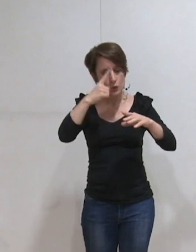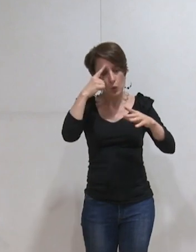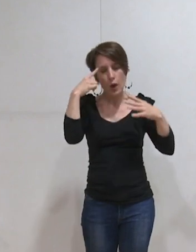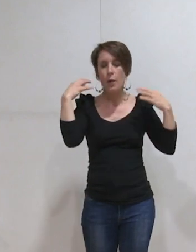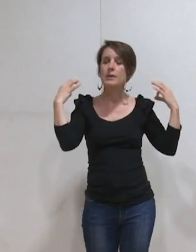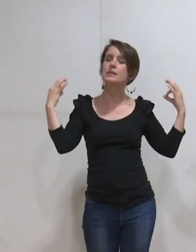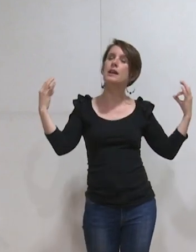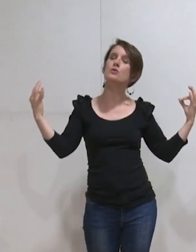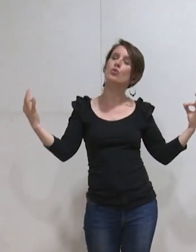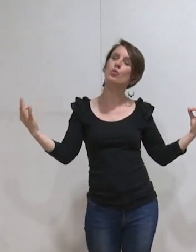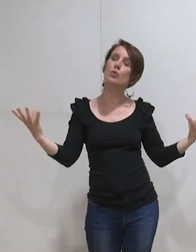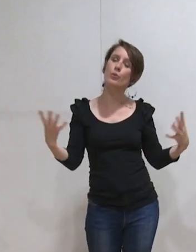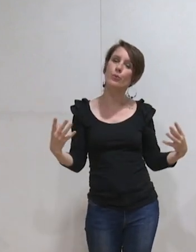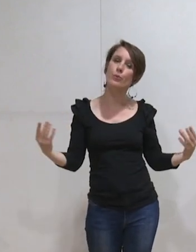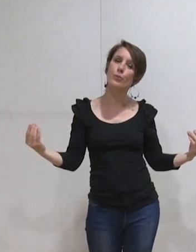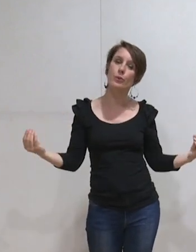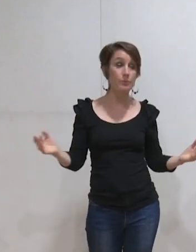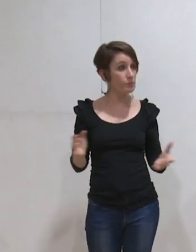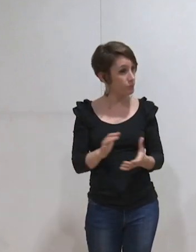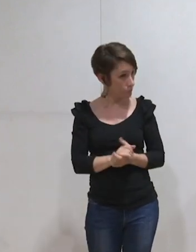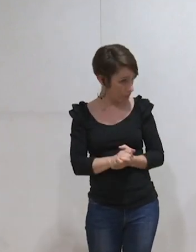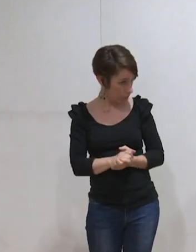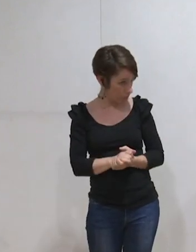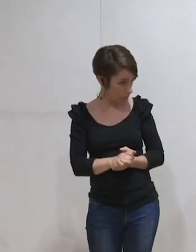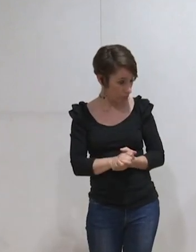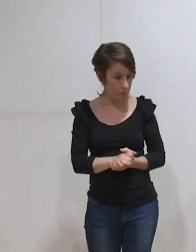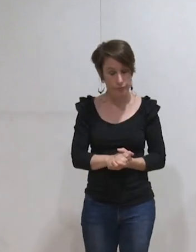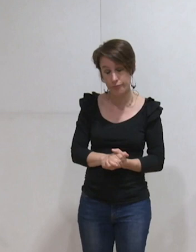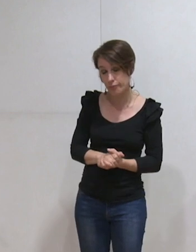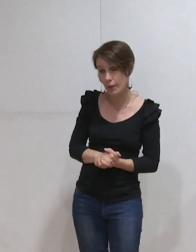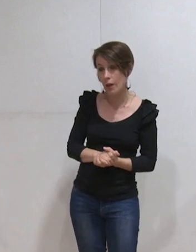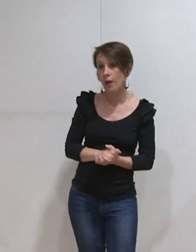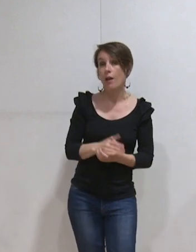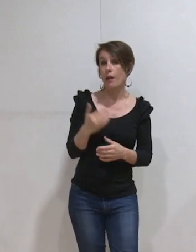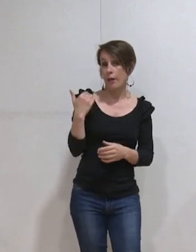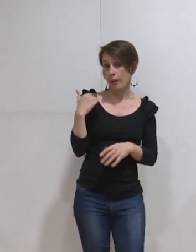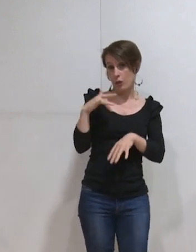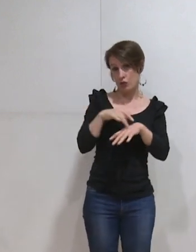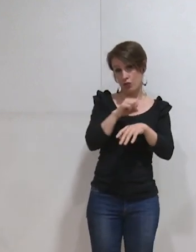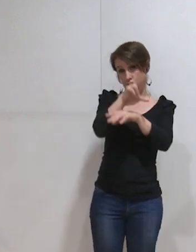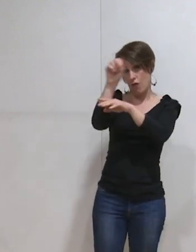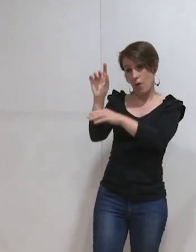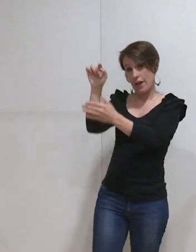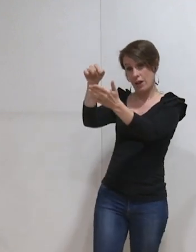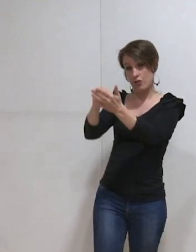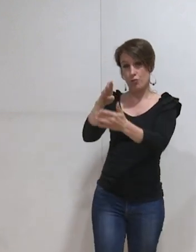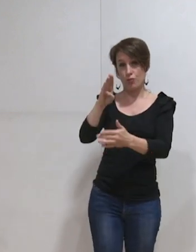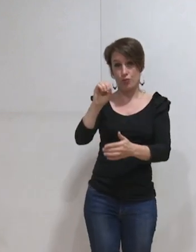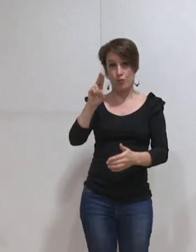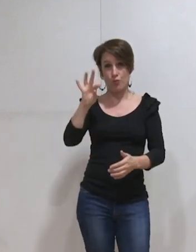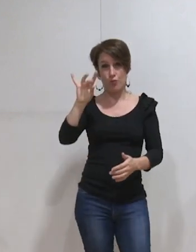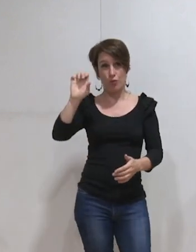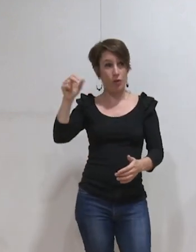méditation l'objet de ce voyage au bout temp dont nous ignorons à cette heure